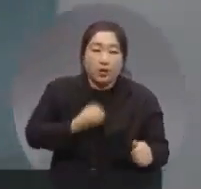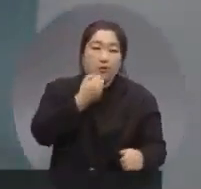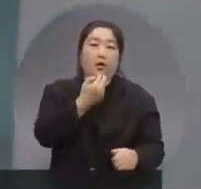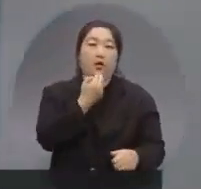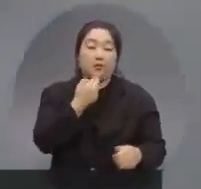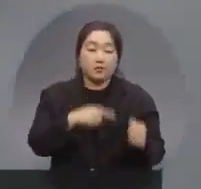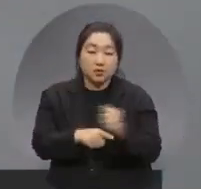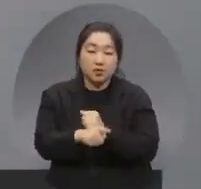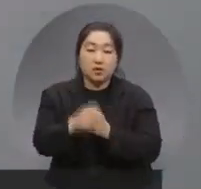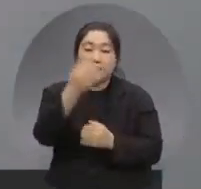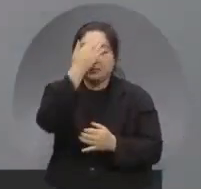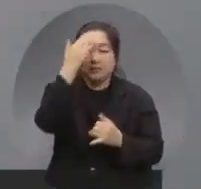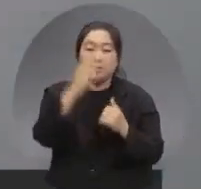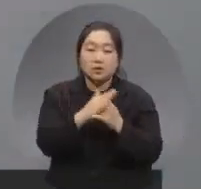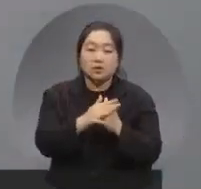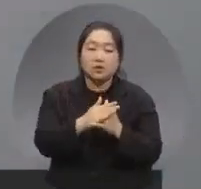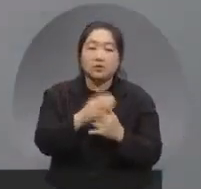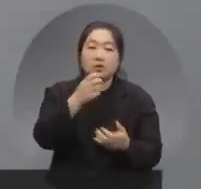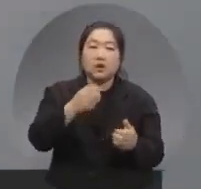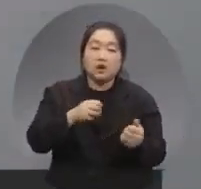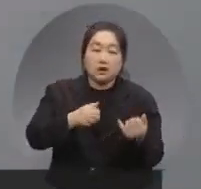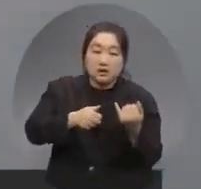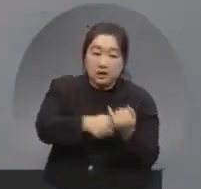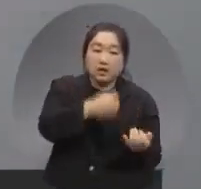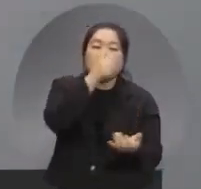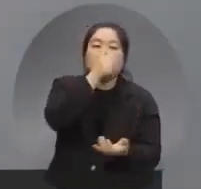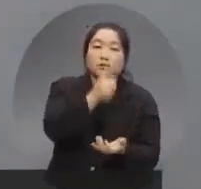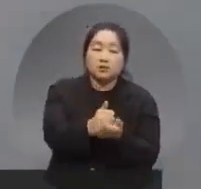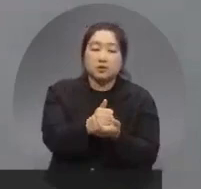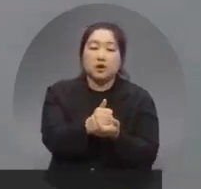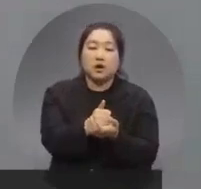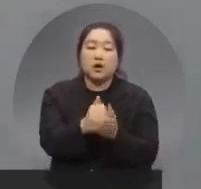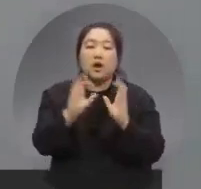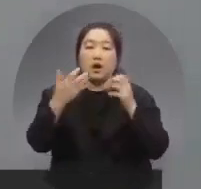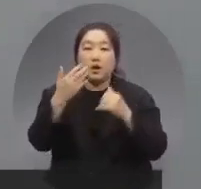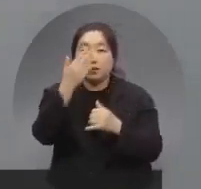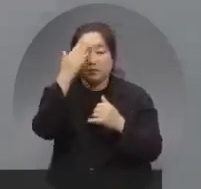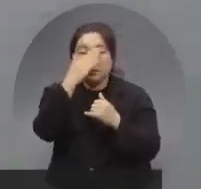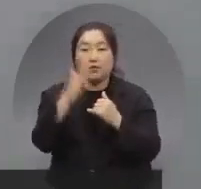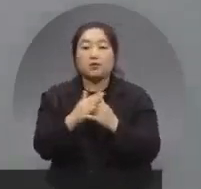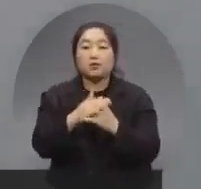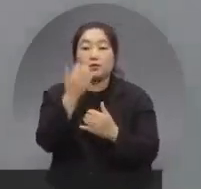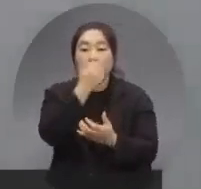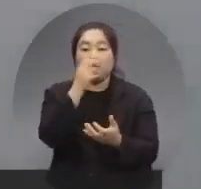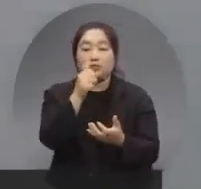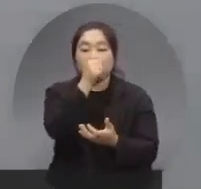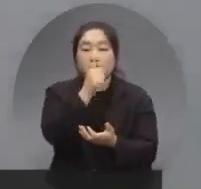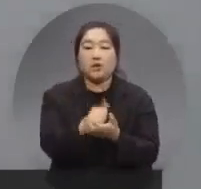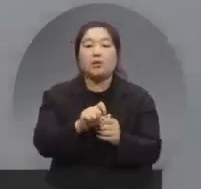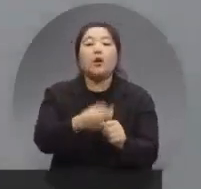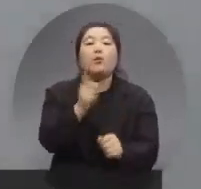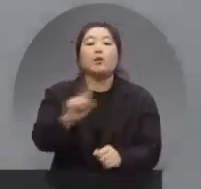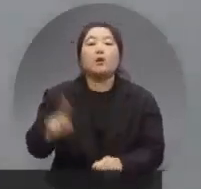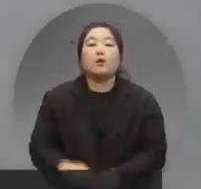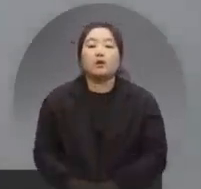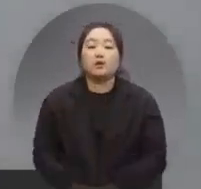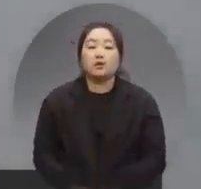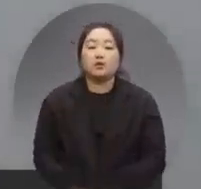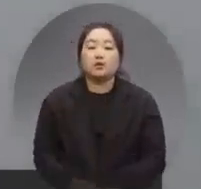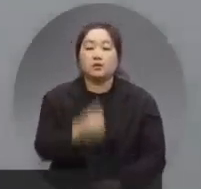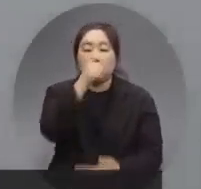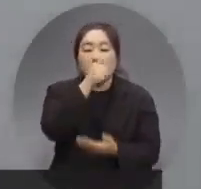없다는 이유로 미성년자 의제 강간죄로 불리는 아동청소년 성착취 범죄. 어떤 처벌을 받고 있을까요?